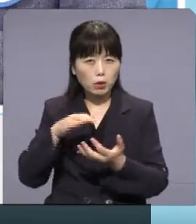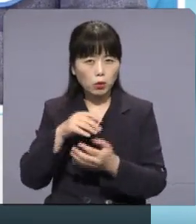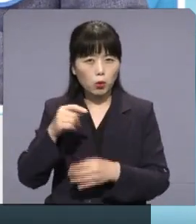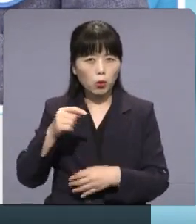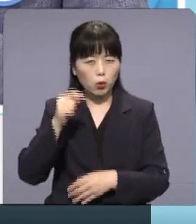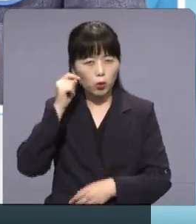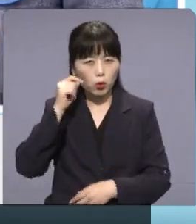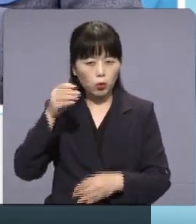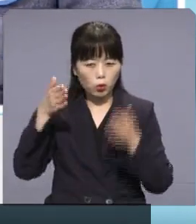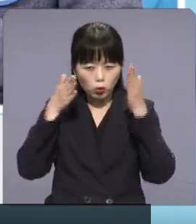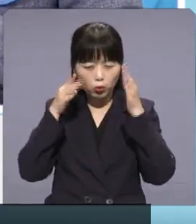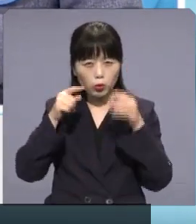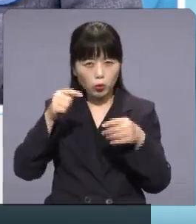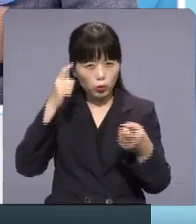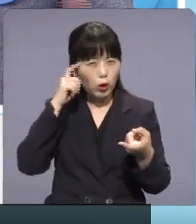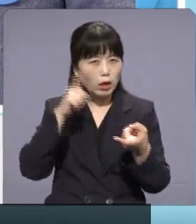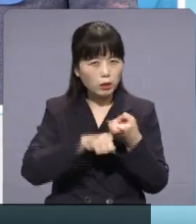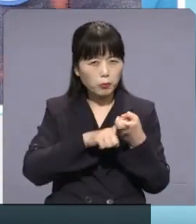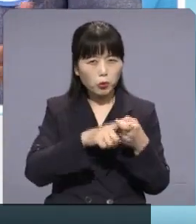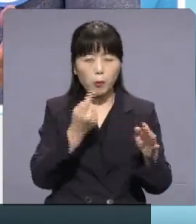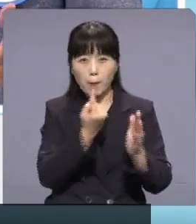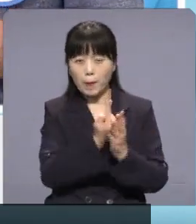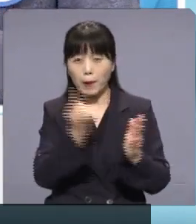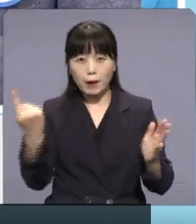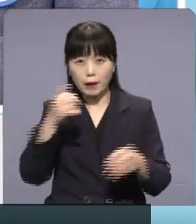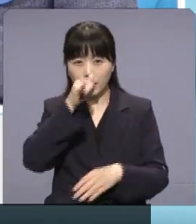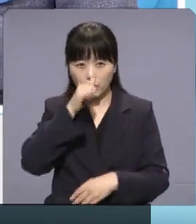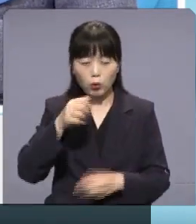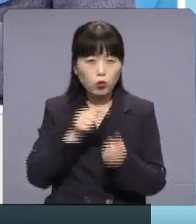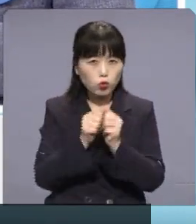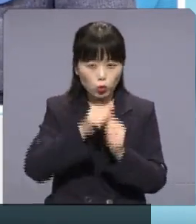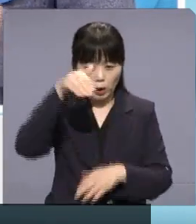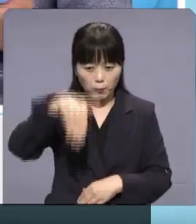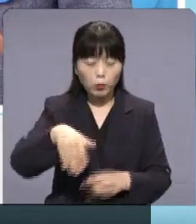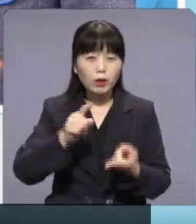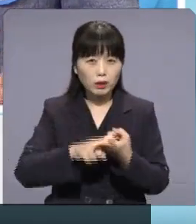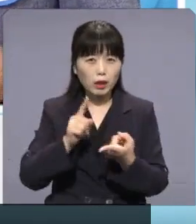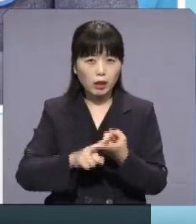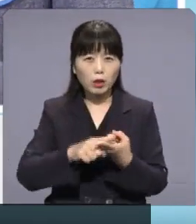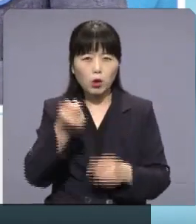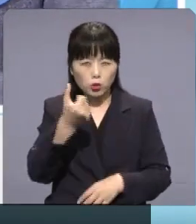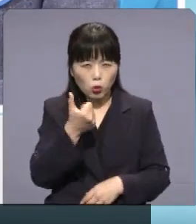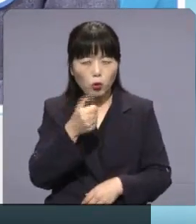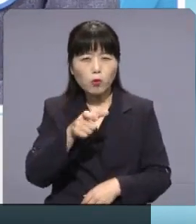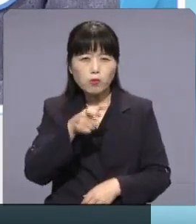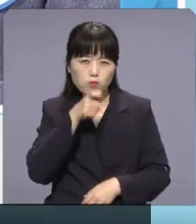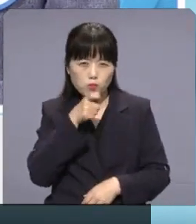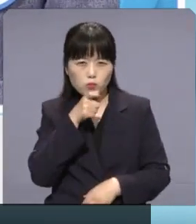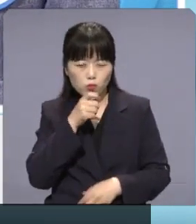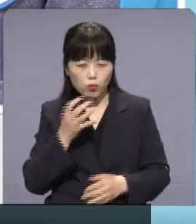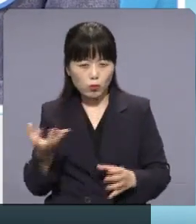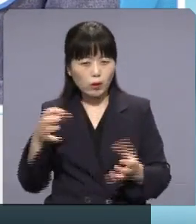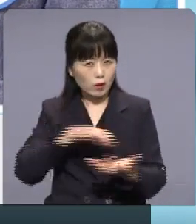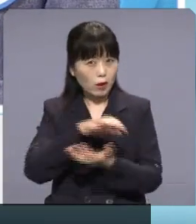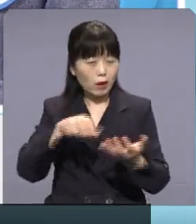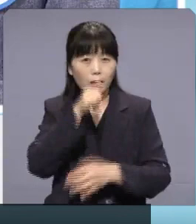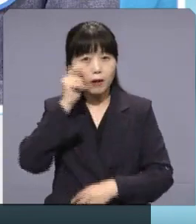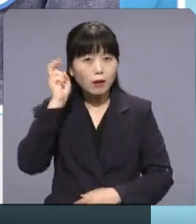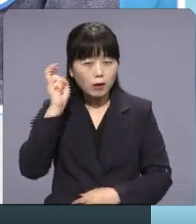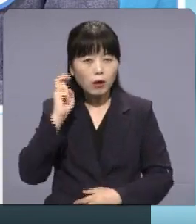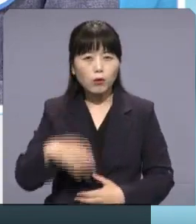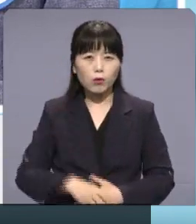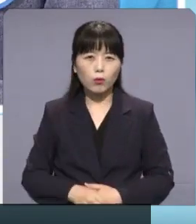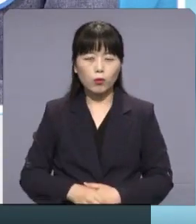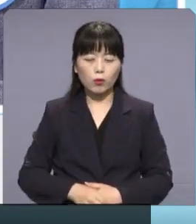있을 것 같고 경제가 어려워지고 오늘도 주가 폭락했잖아요. 그렇죠. 그런 건도 조금 물타기 할 수도 있을 것 같고 이렇게